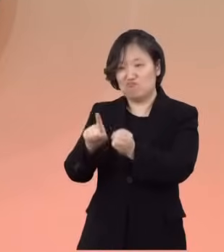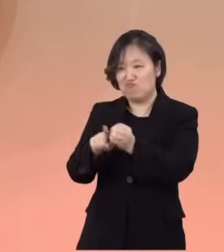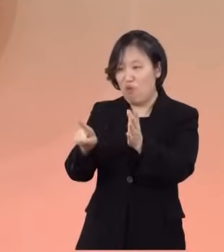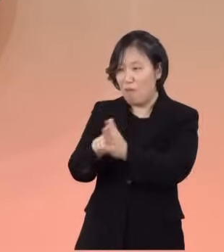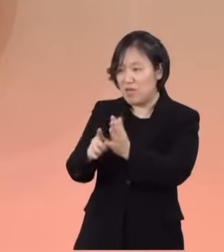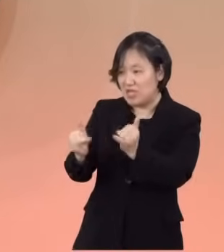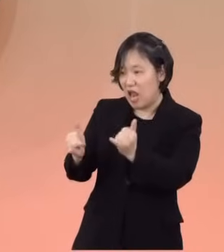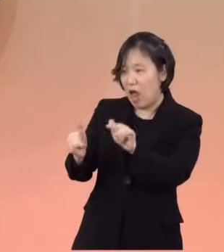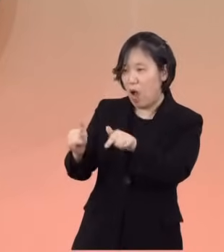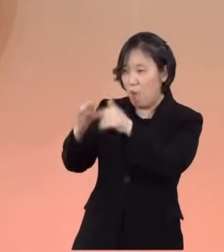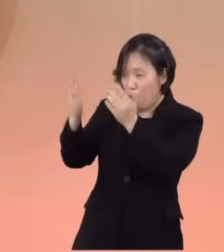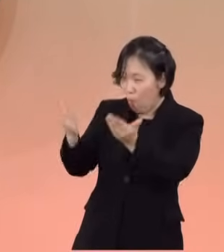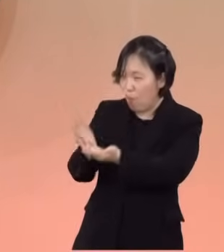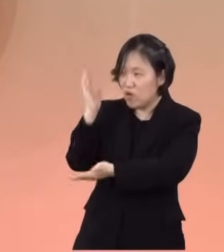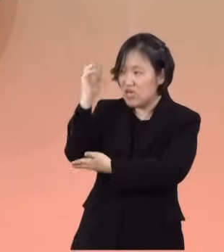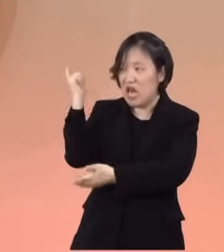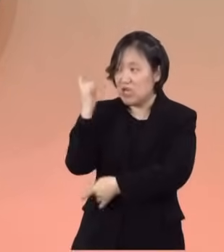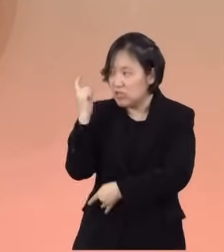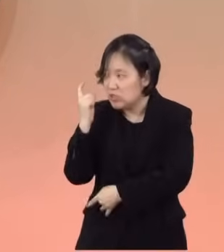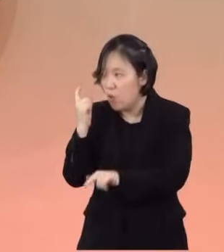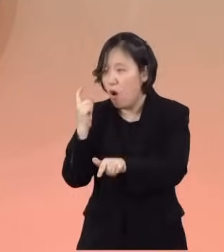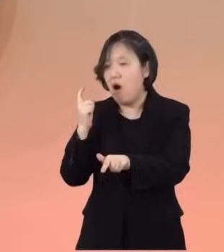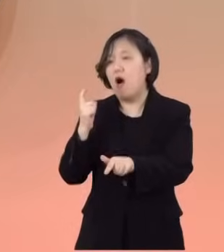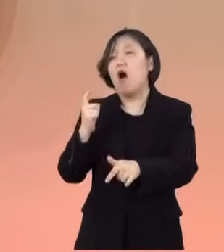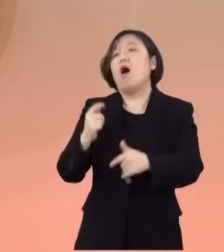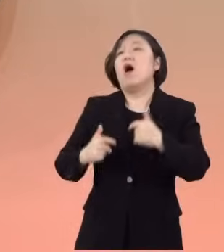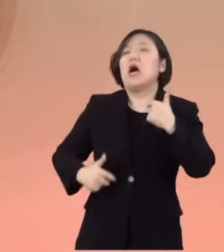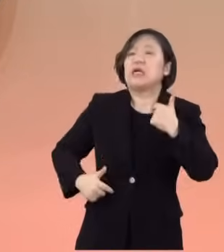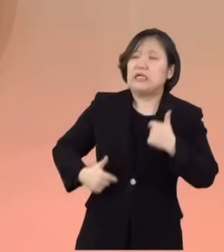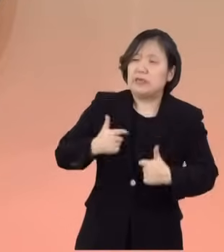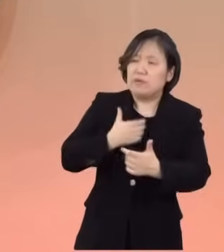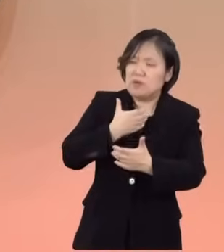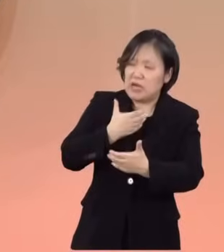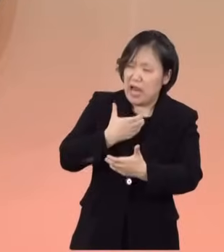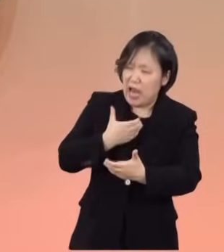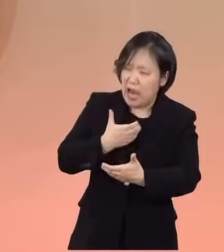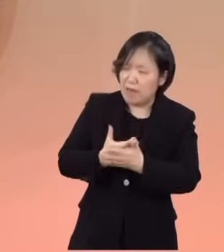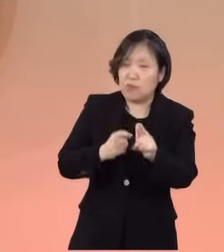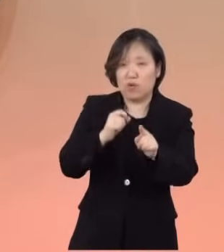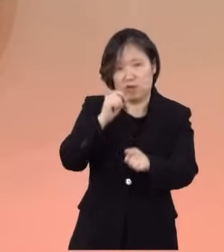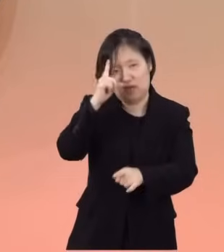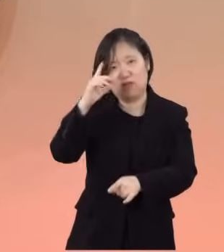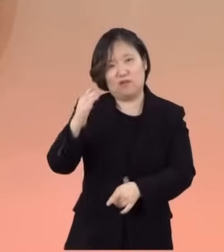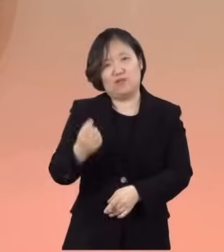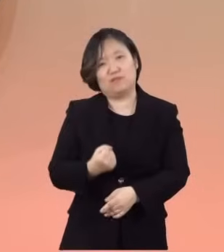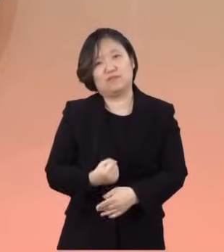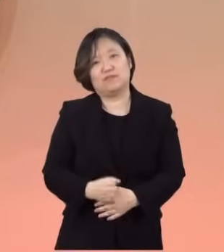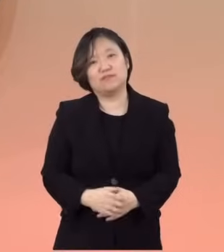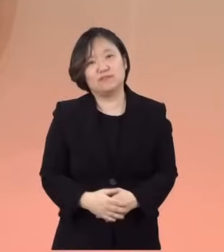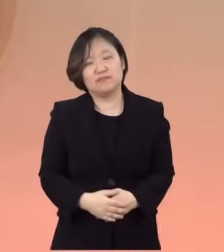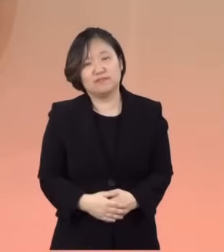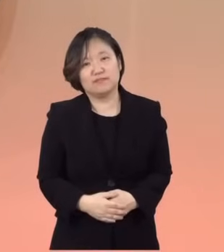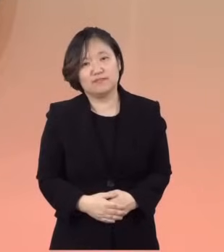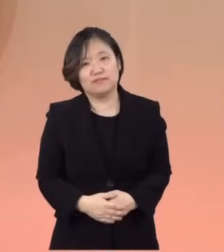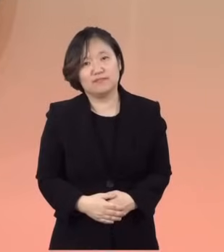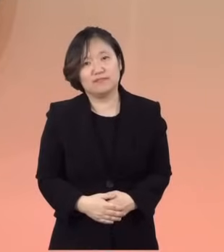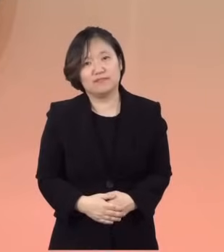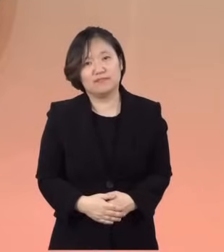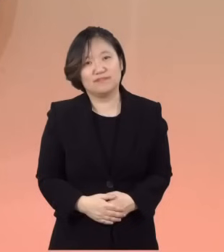스님들이 다함께 나큰 기쁨과 깨달음의 마음을 일으켰다고